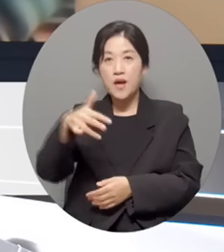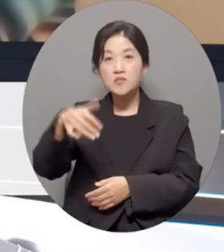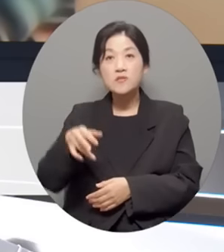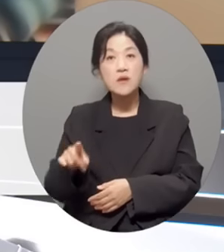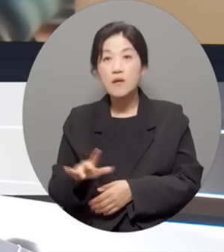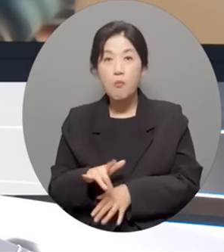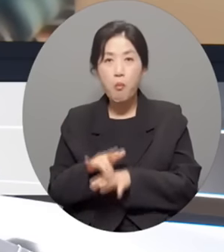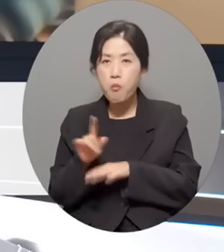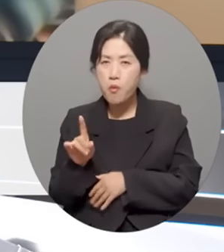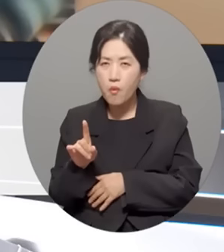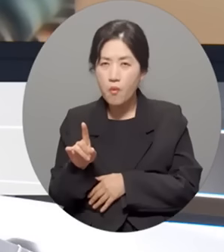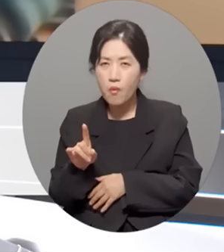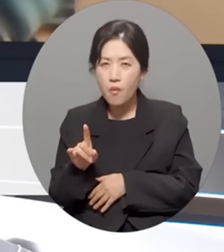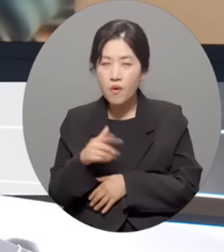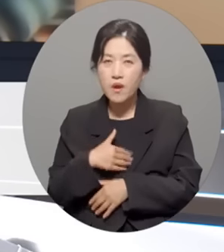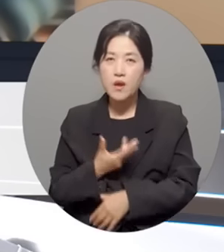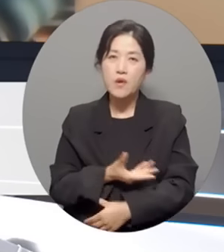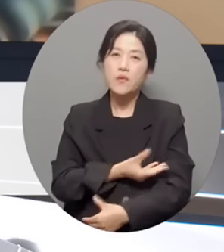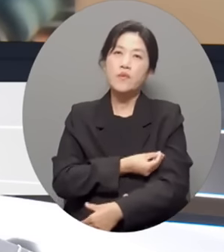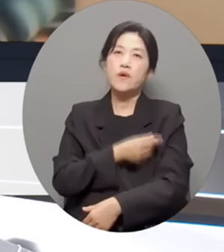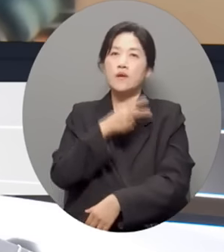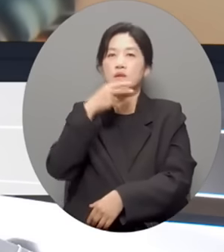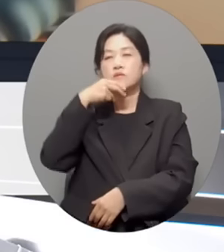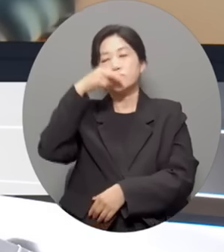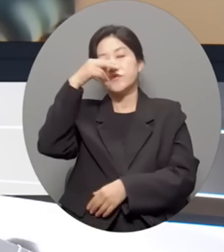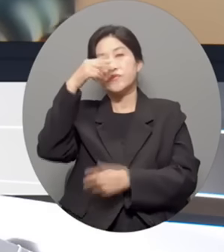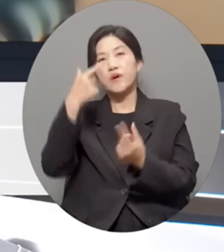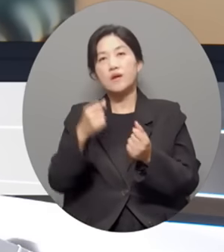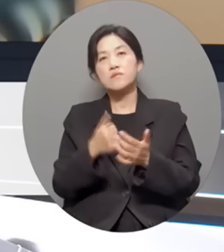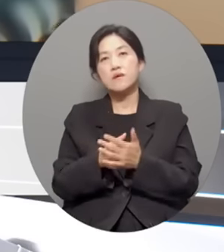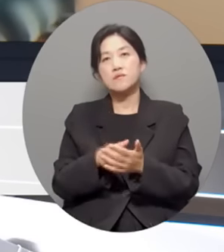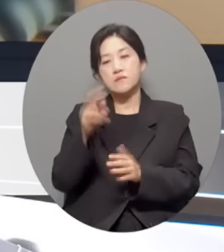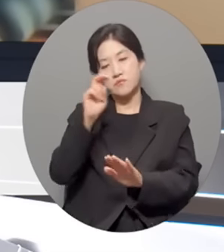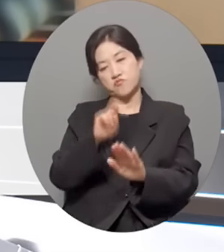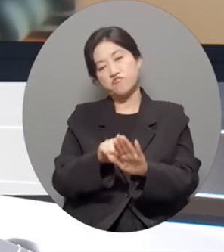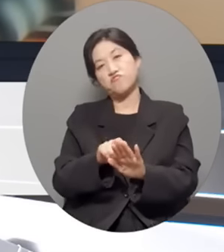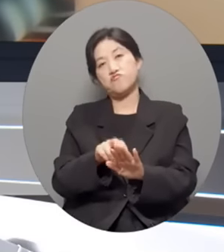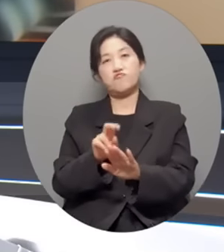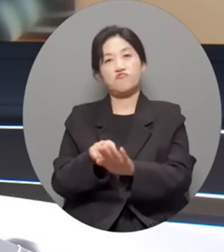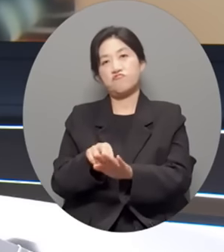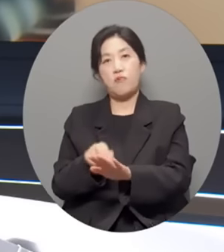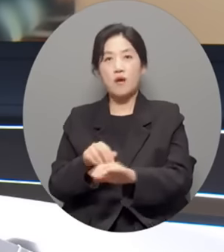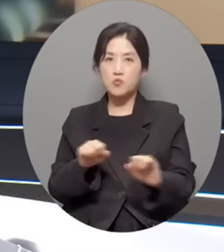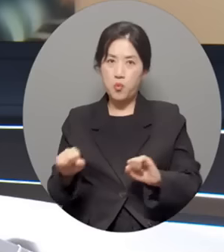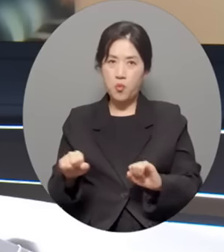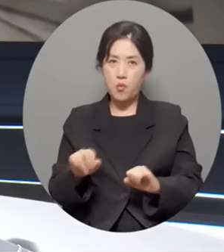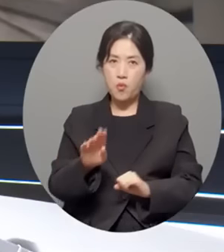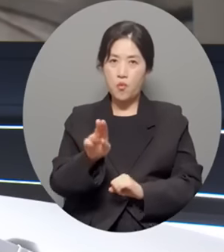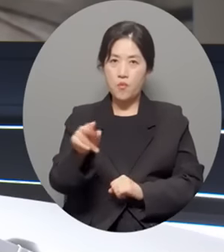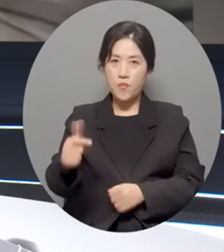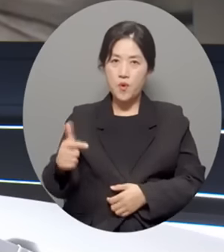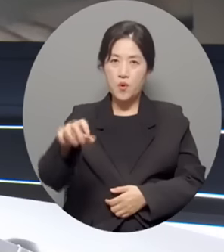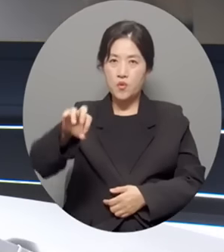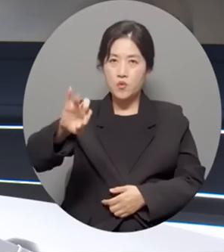갔을까요 자기한테 놓고 취한 상태로 진료까지 봤다고 합니다 변윤재 기자가